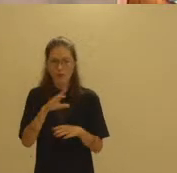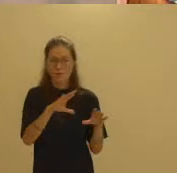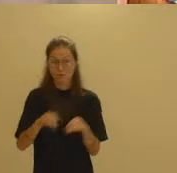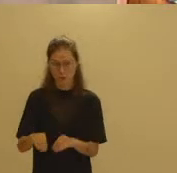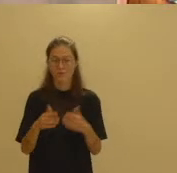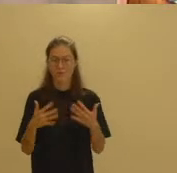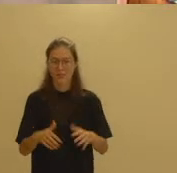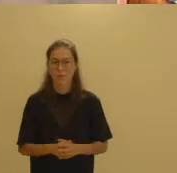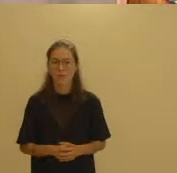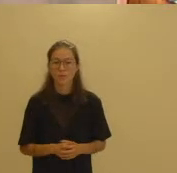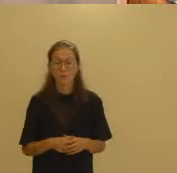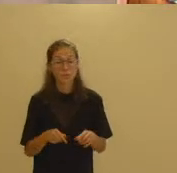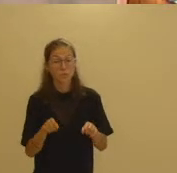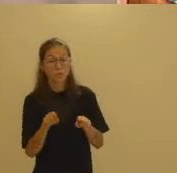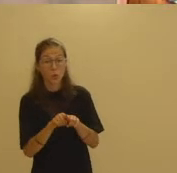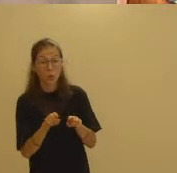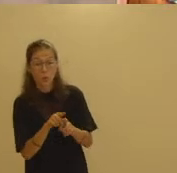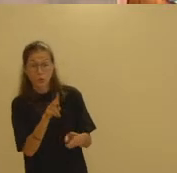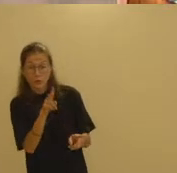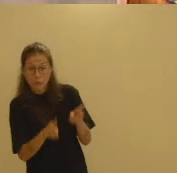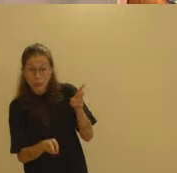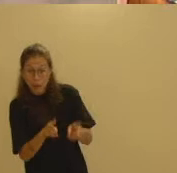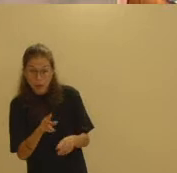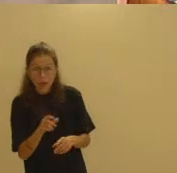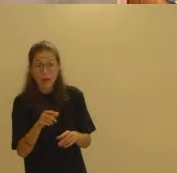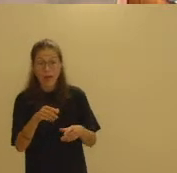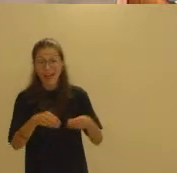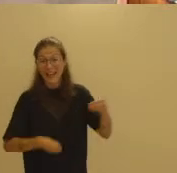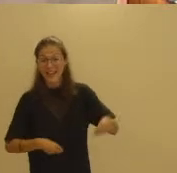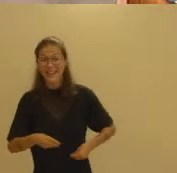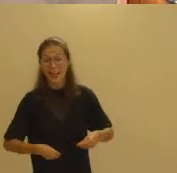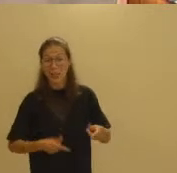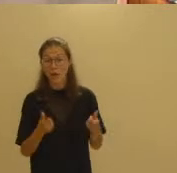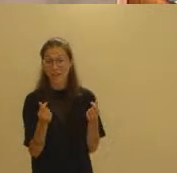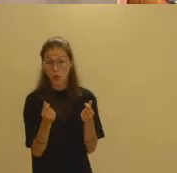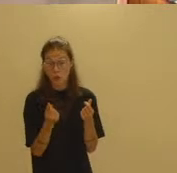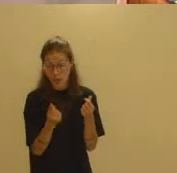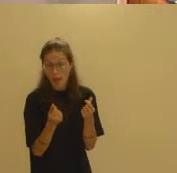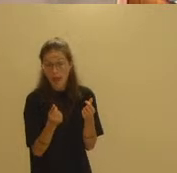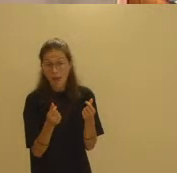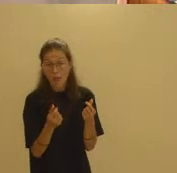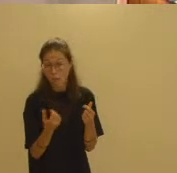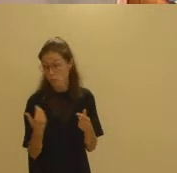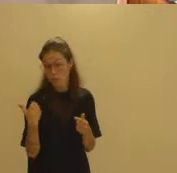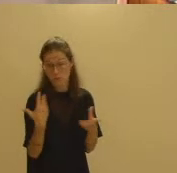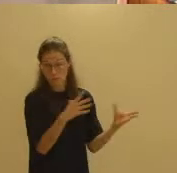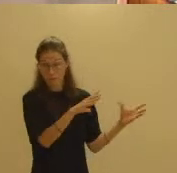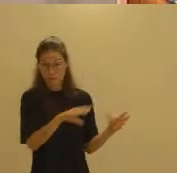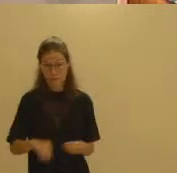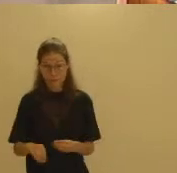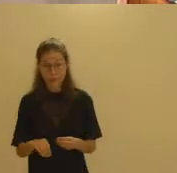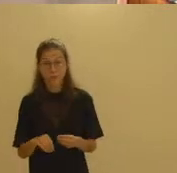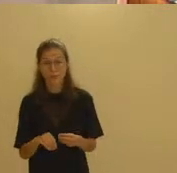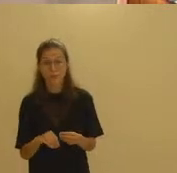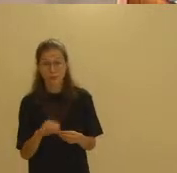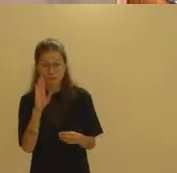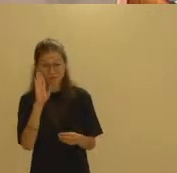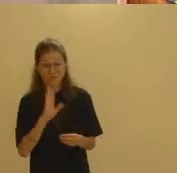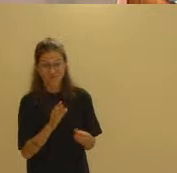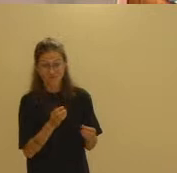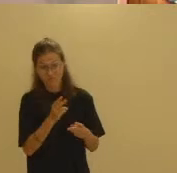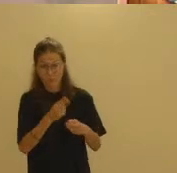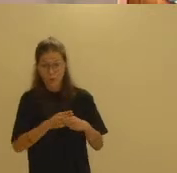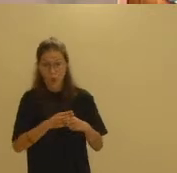annoncer aussi officiellement, quelques-uns le connaissent, notre nouveau directeur financier, donner son nom. Peut-être. Martin Guignot. Martin